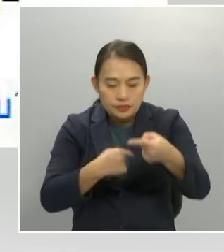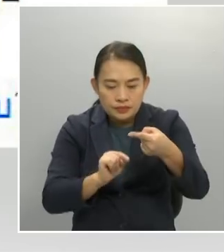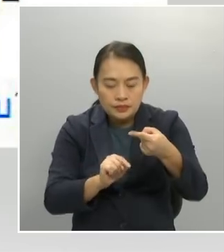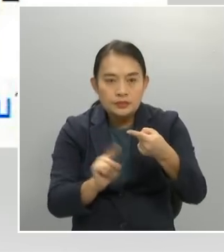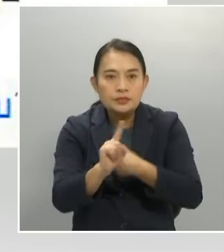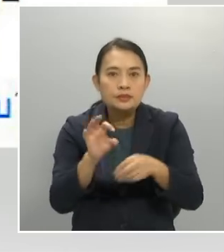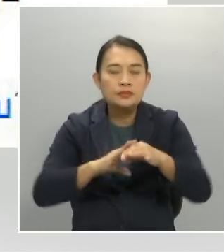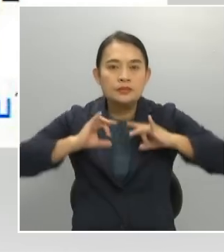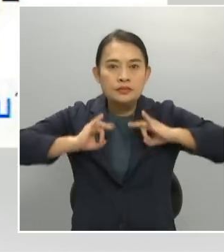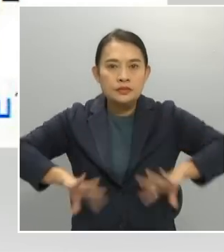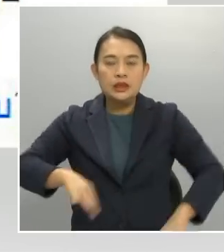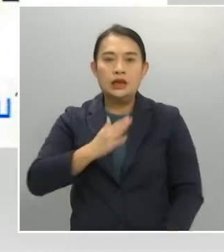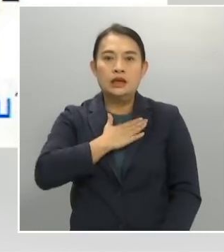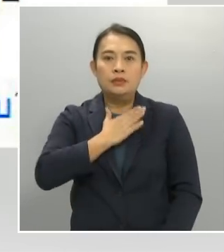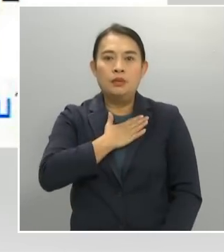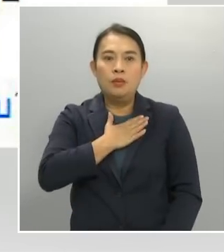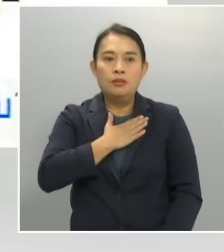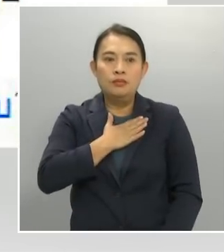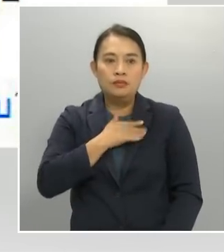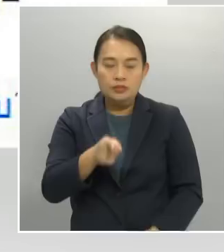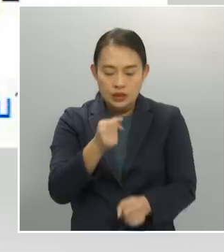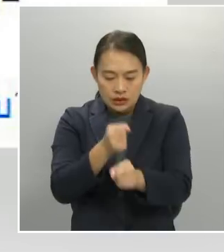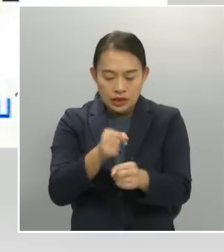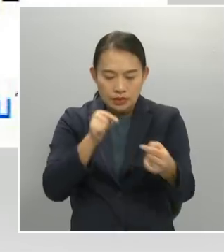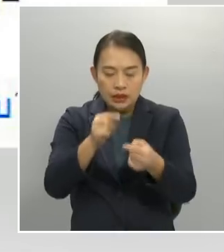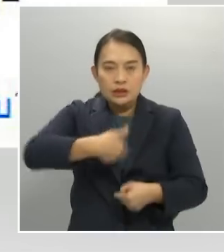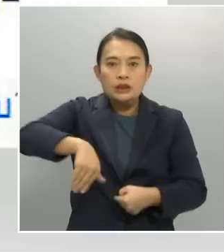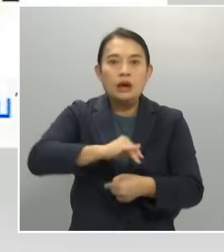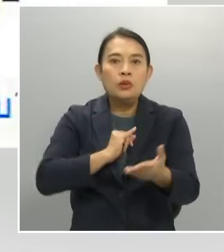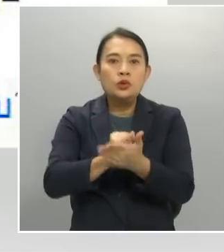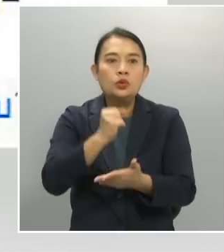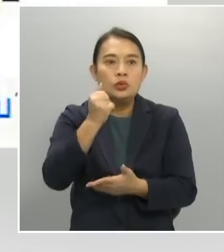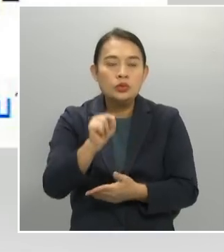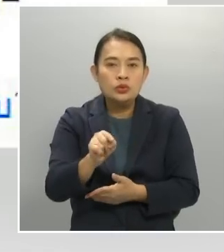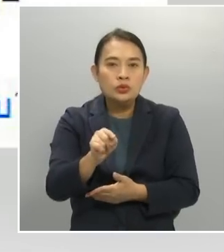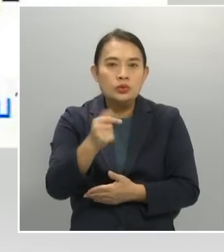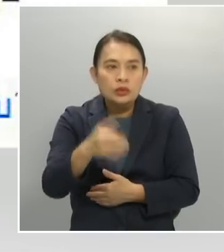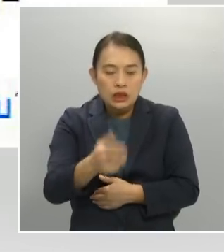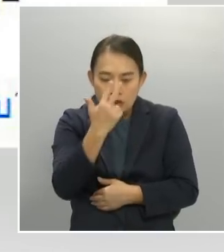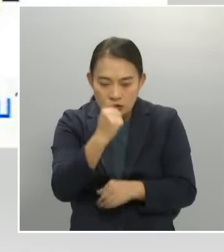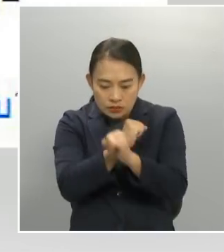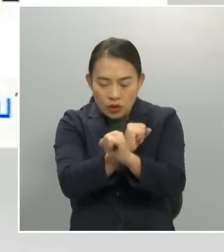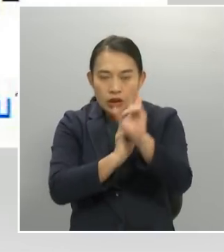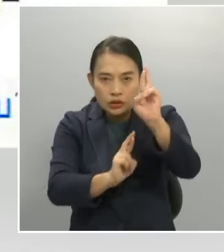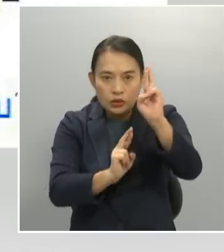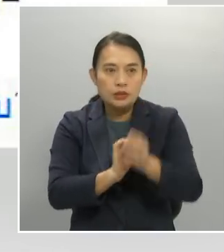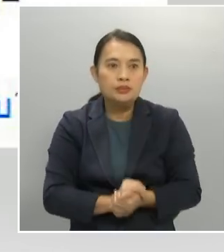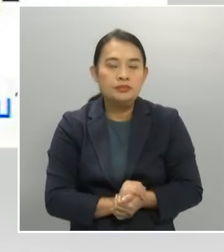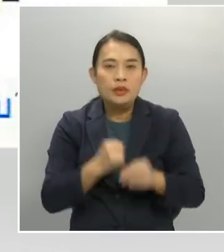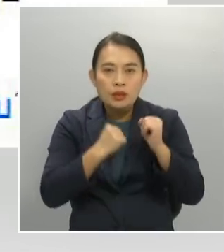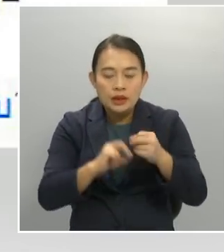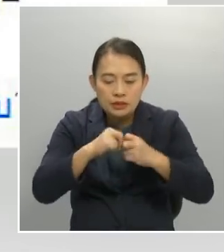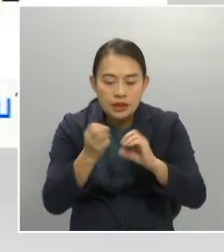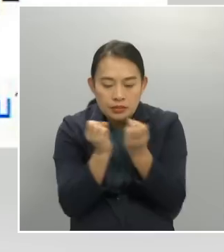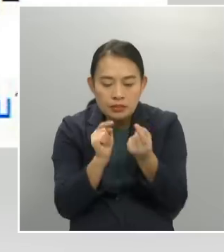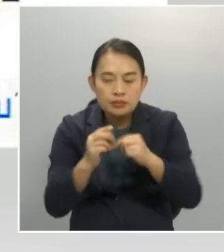ผมนะคะจึงไม่อาจทำอะไรให้ถูกใจทุกคนได้ผมเลยต้องทำทุกอย่างด้วยความระมัดระวังและพยายามให้กระทบกับพรรค